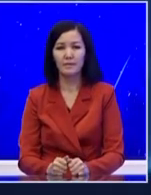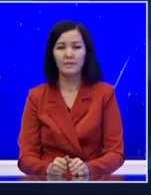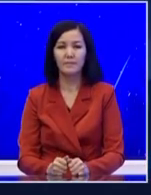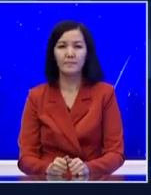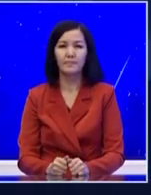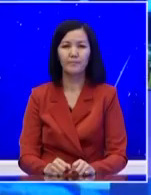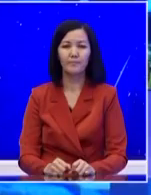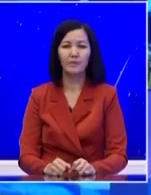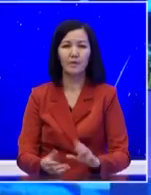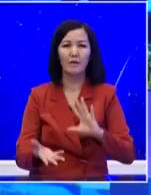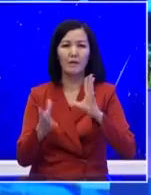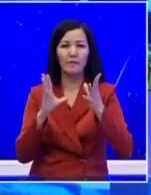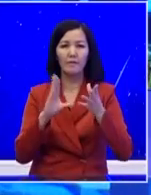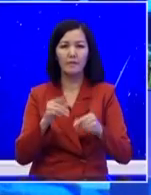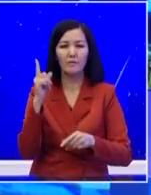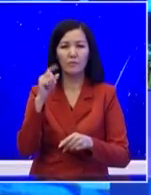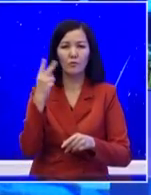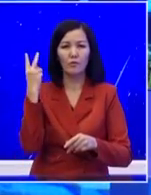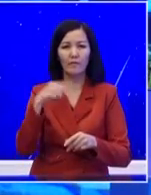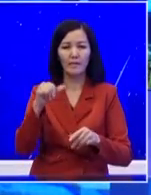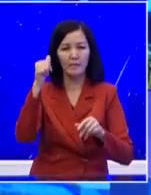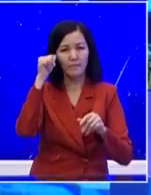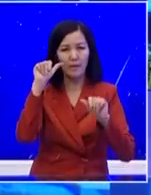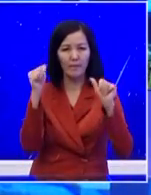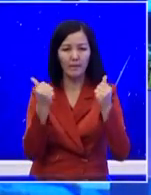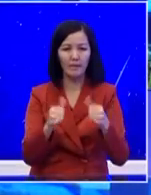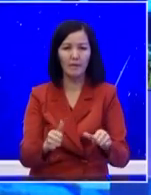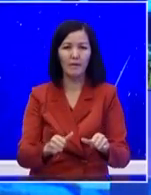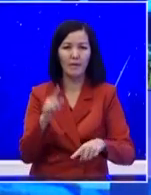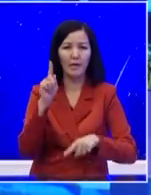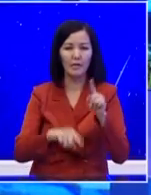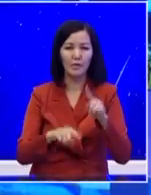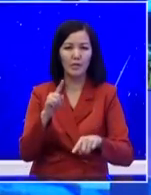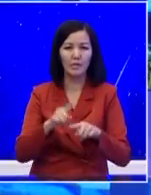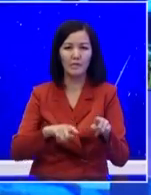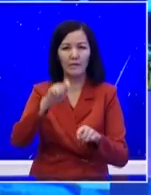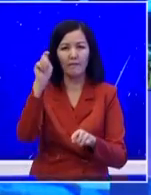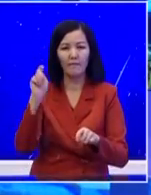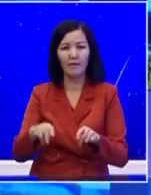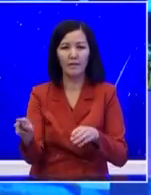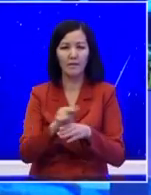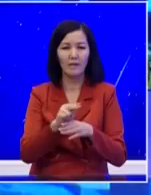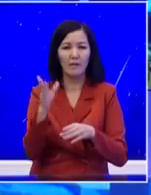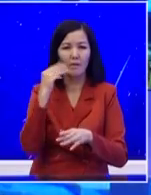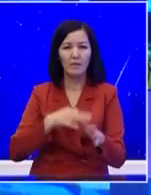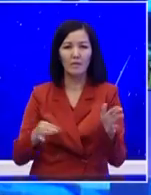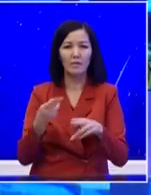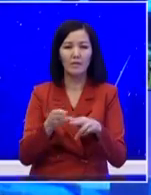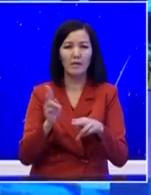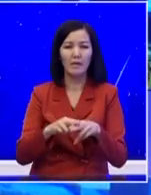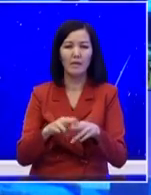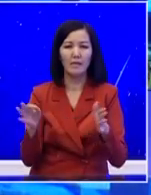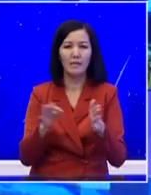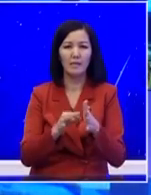район. Почти 120 памятников героев Отечественной войны будут отреставрированы в Алматинской области. На эти цели